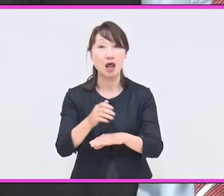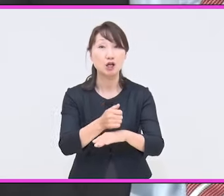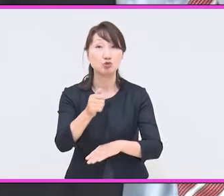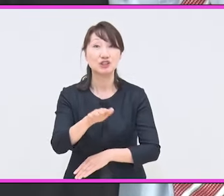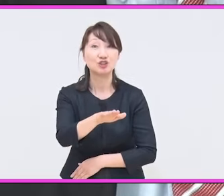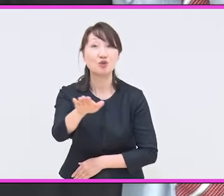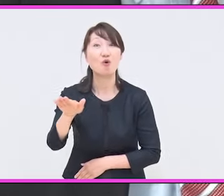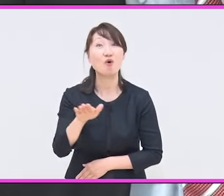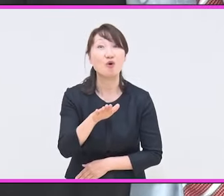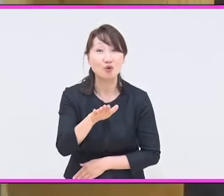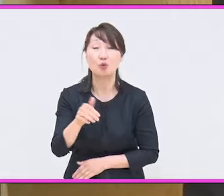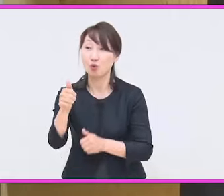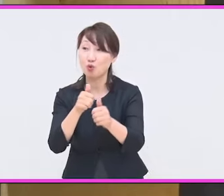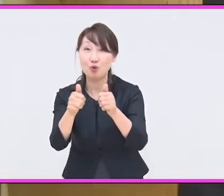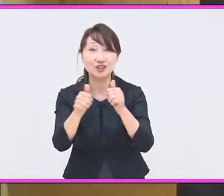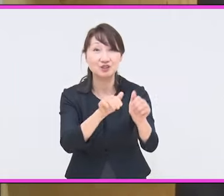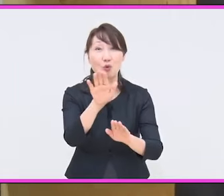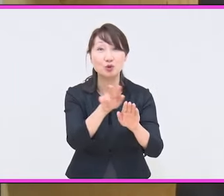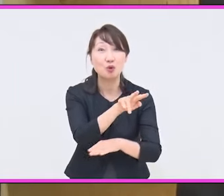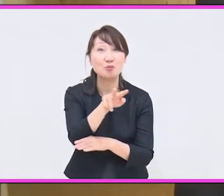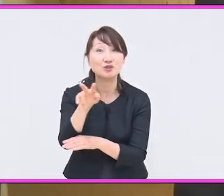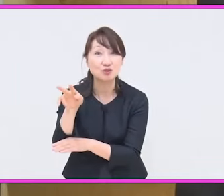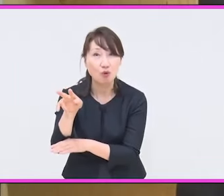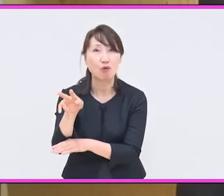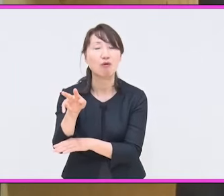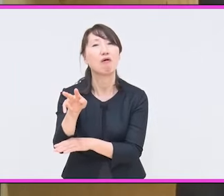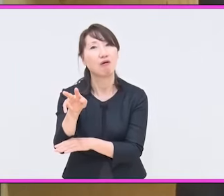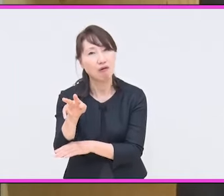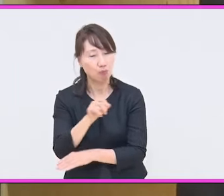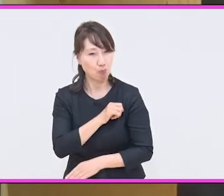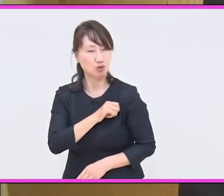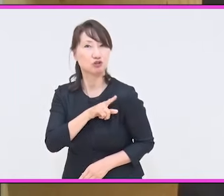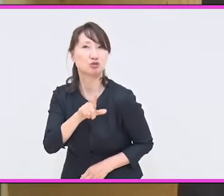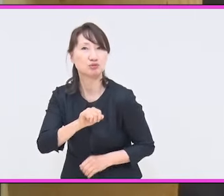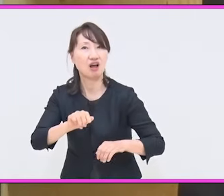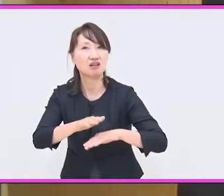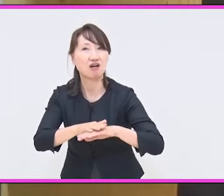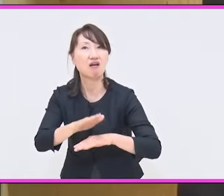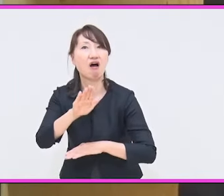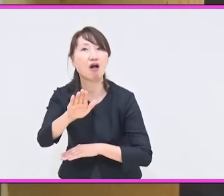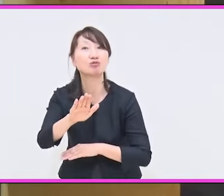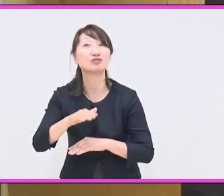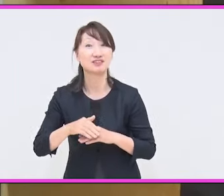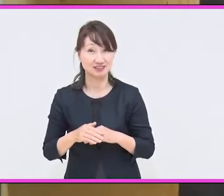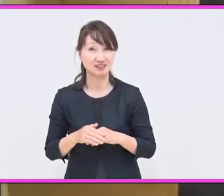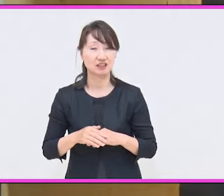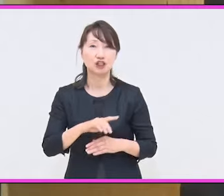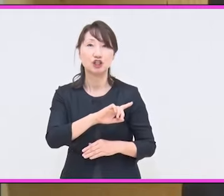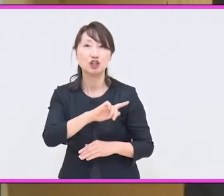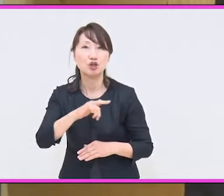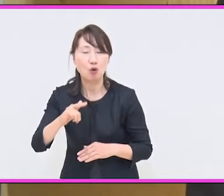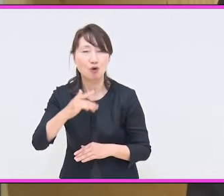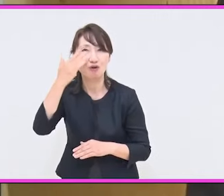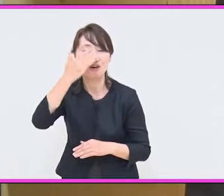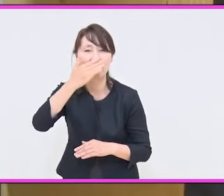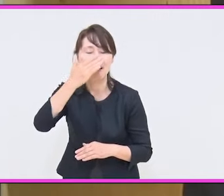後競技を見ますと、いろんな競技やそのポジティブな生き方とか、まあ、メッセージがです